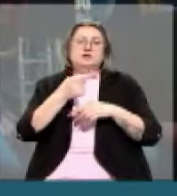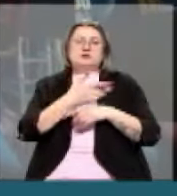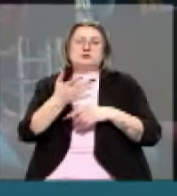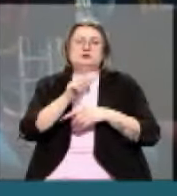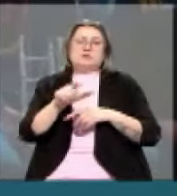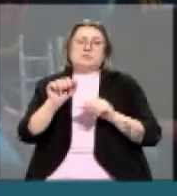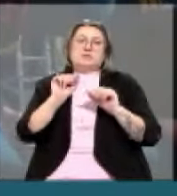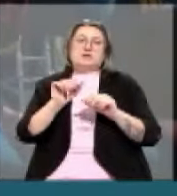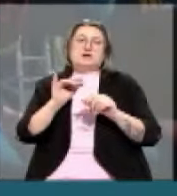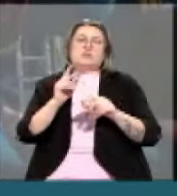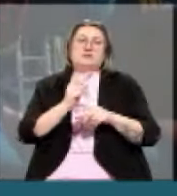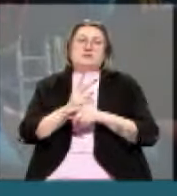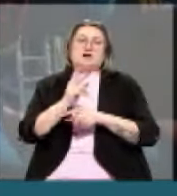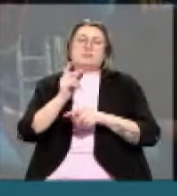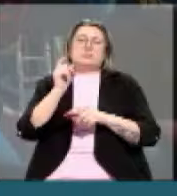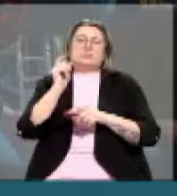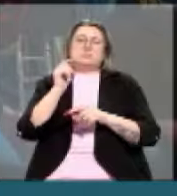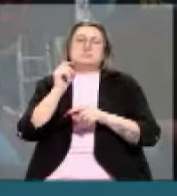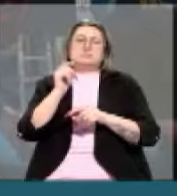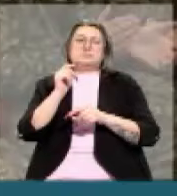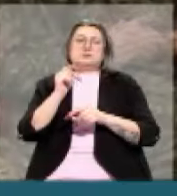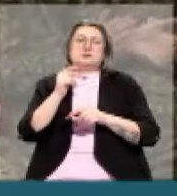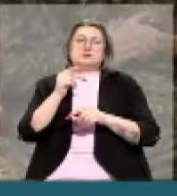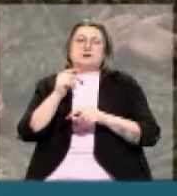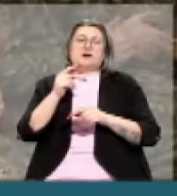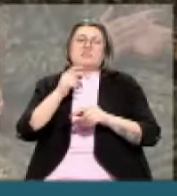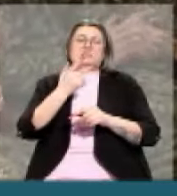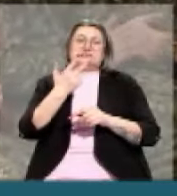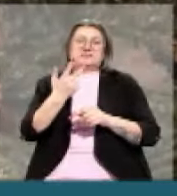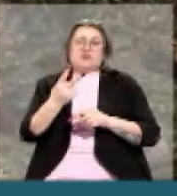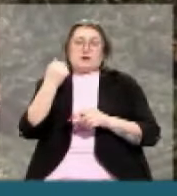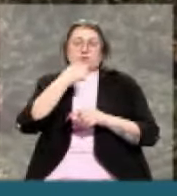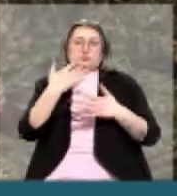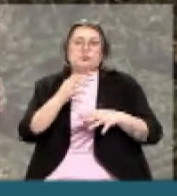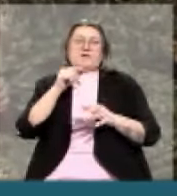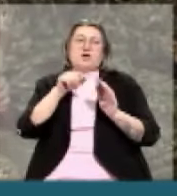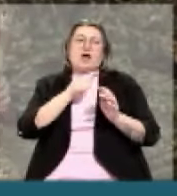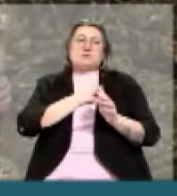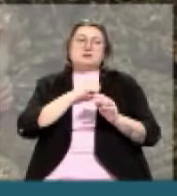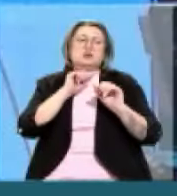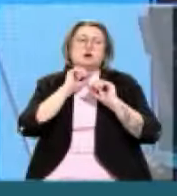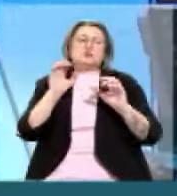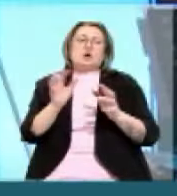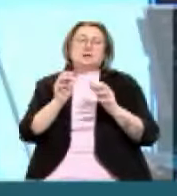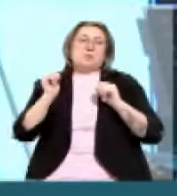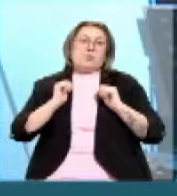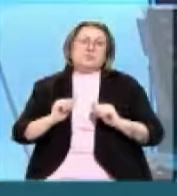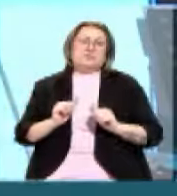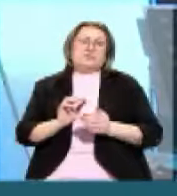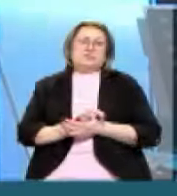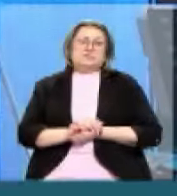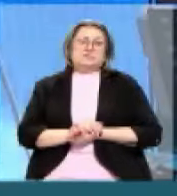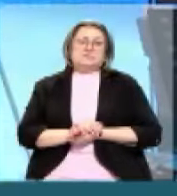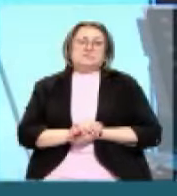істерді еселеп келеді. 32 жылдың ішінде ішкі әскер қоғамның тыныштығын күзетіп, мемлекеттің қауіпсіздігін қамтамасыз